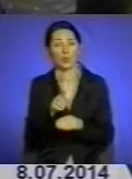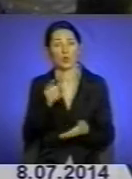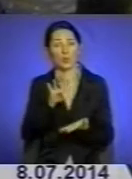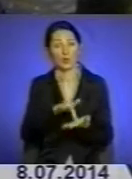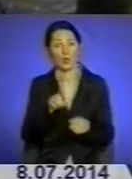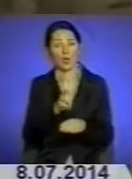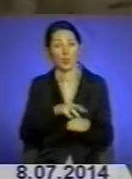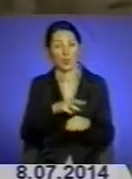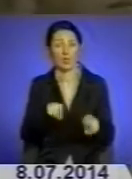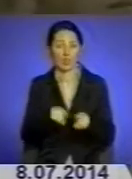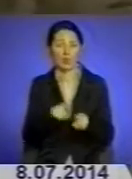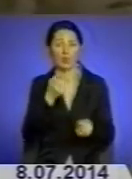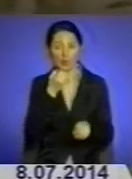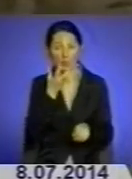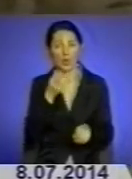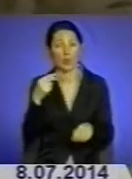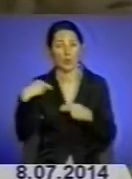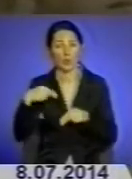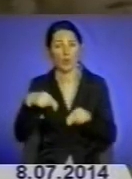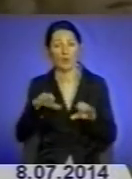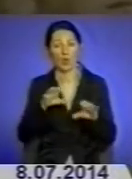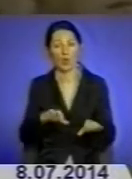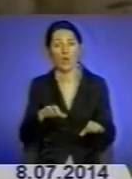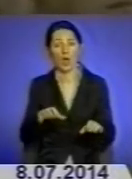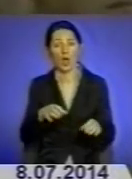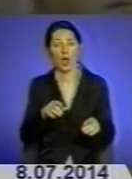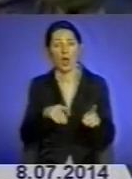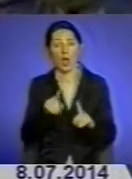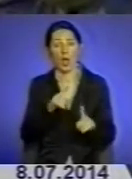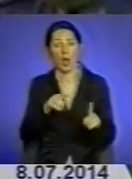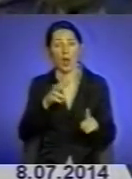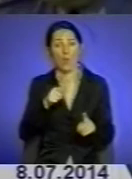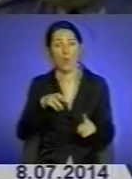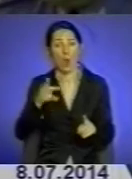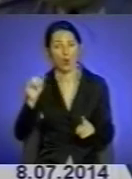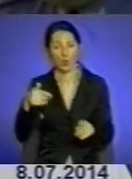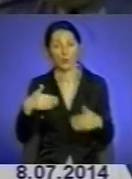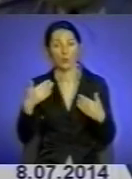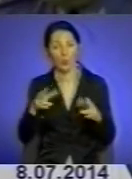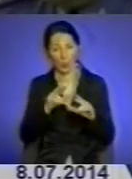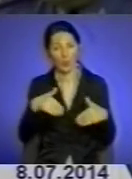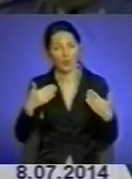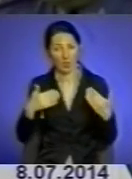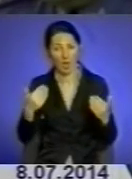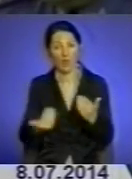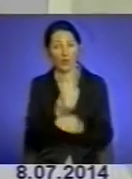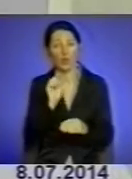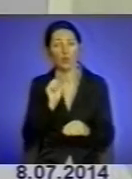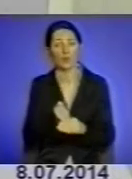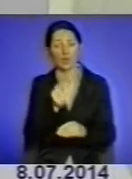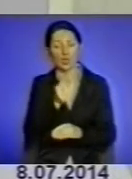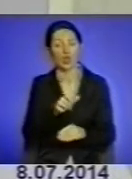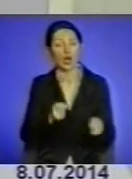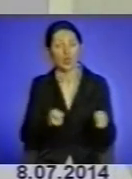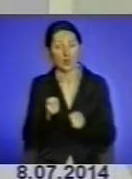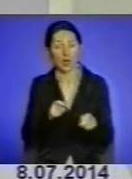теж плідно працював. Голова громадської ради Юрій Моргун привітав новопризначеного керівника і пообіцяв йому підтримку та конструктивну співпрацю. Я хотів